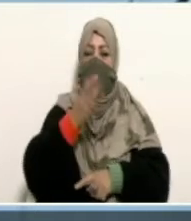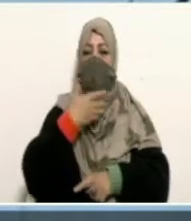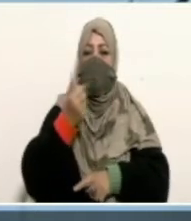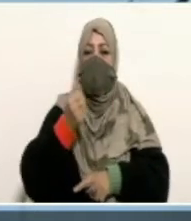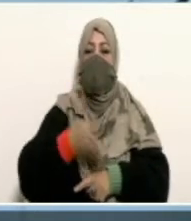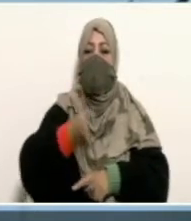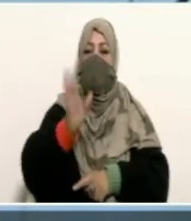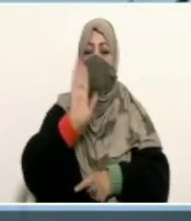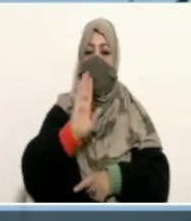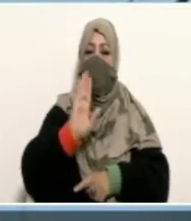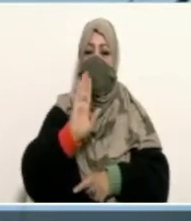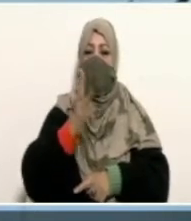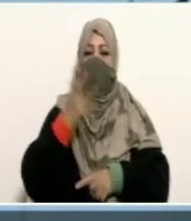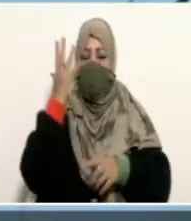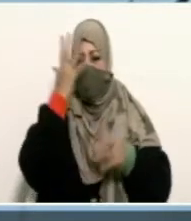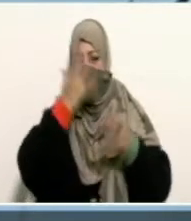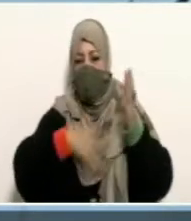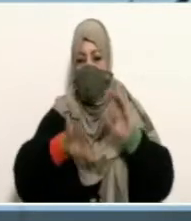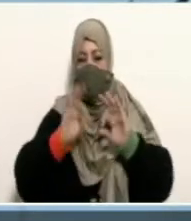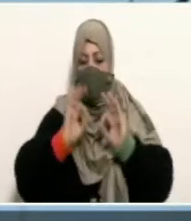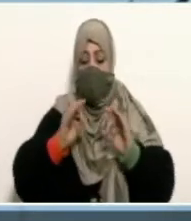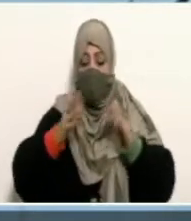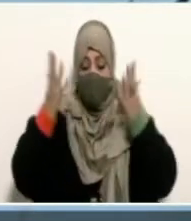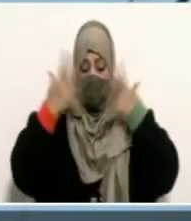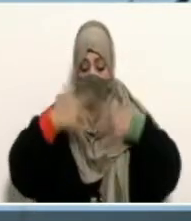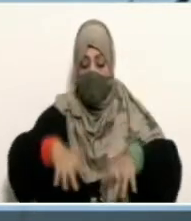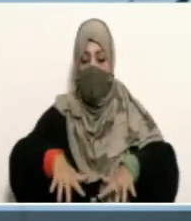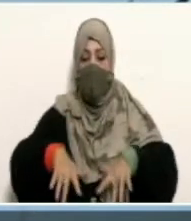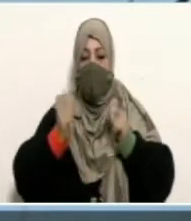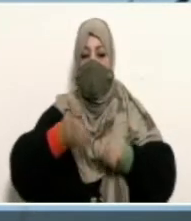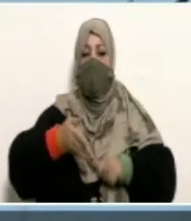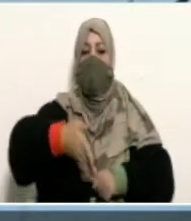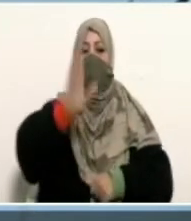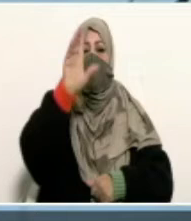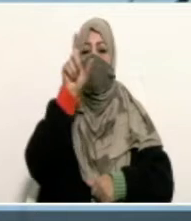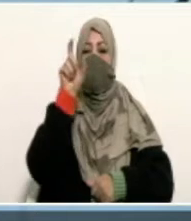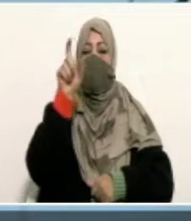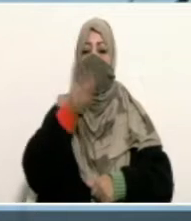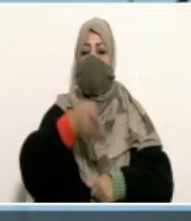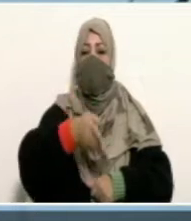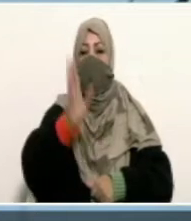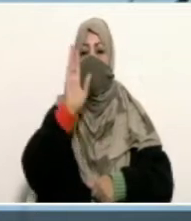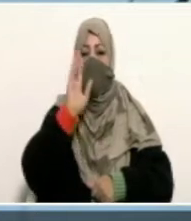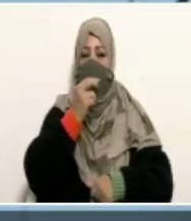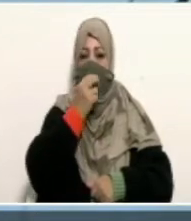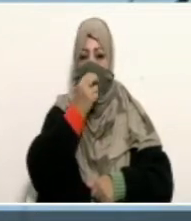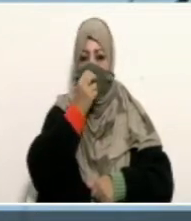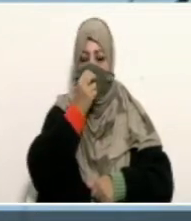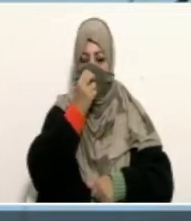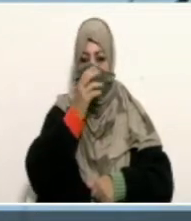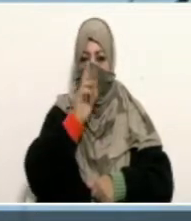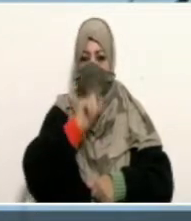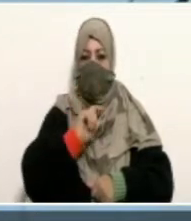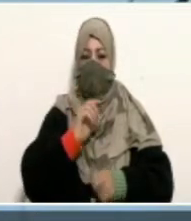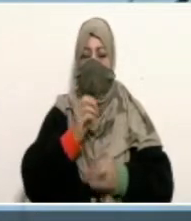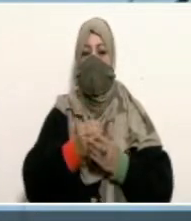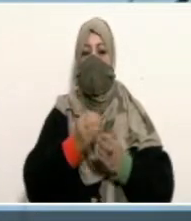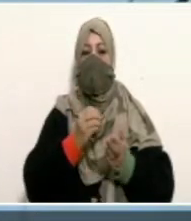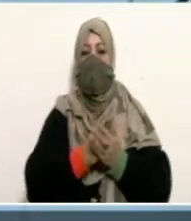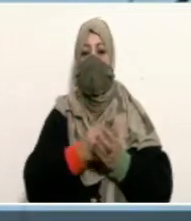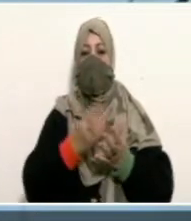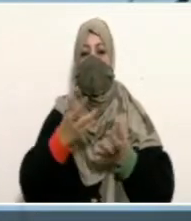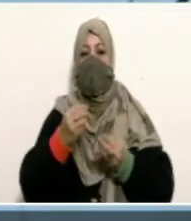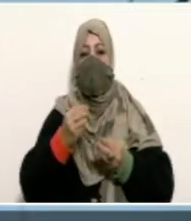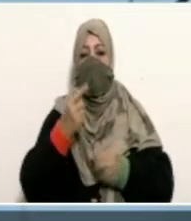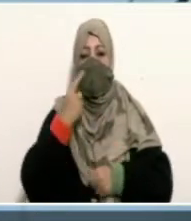فاصل، لا يفصل بينهما فاصل يعني فاصل كثير، حيث مثلا إذا اغتسل يذهب